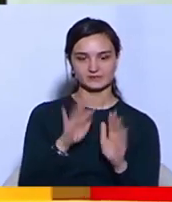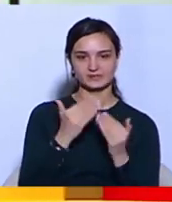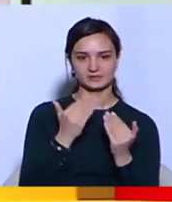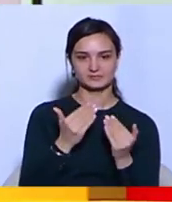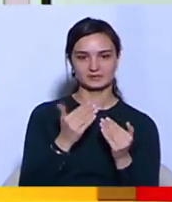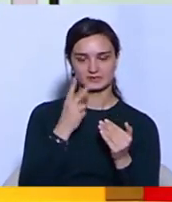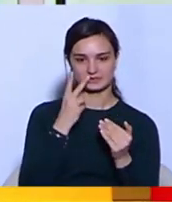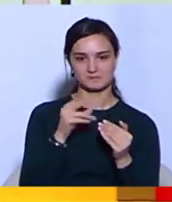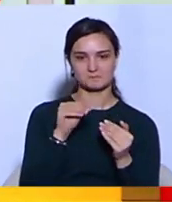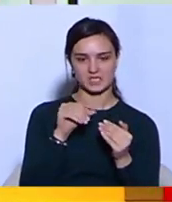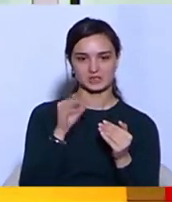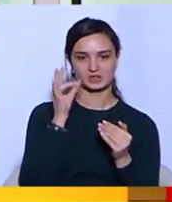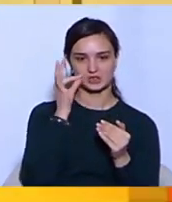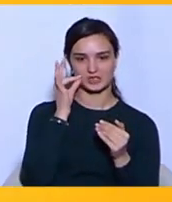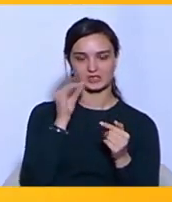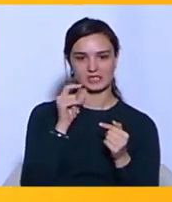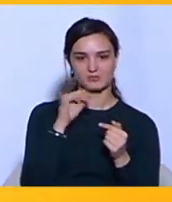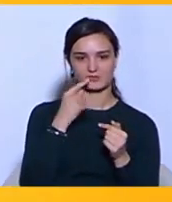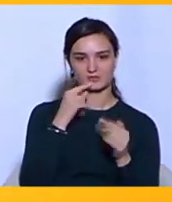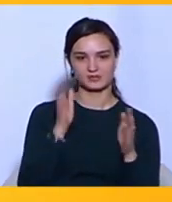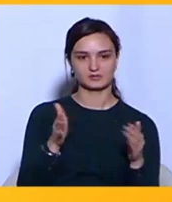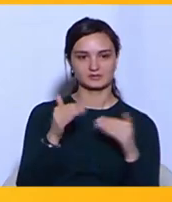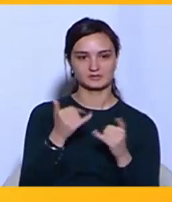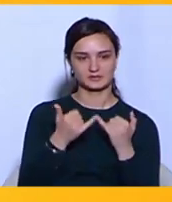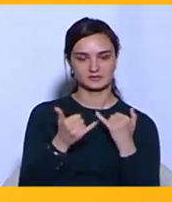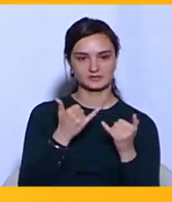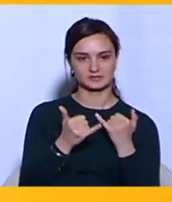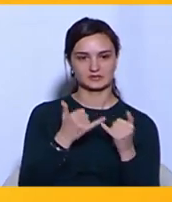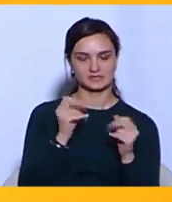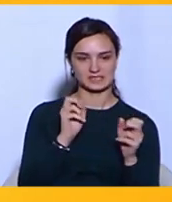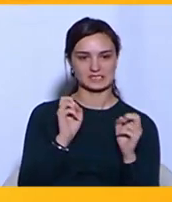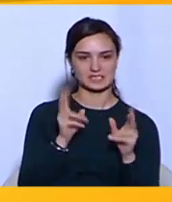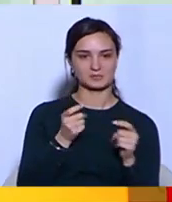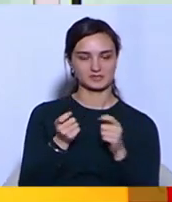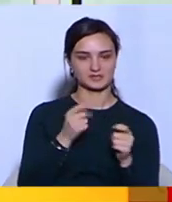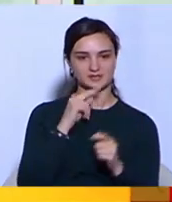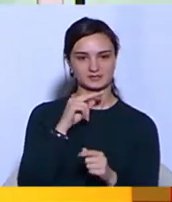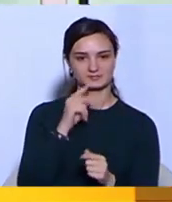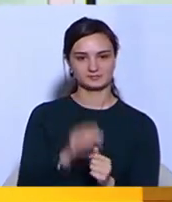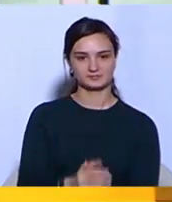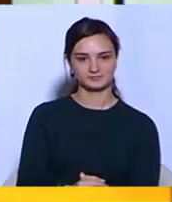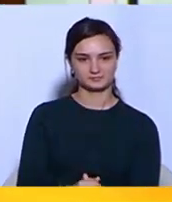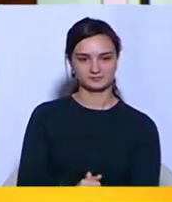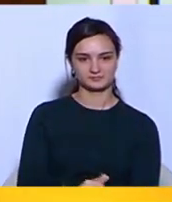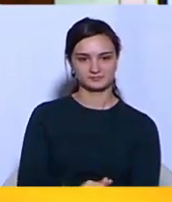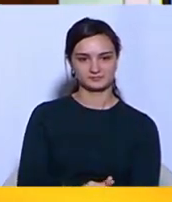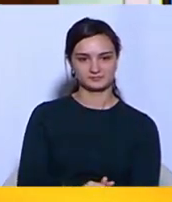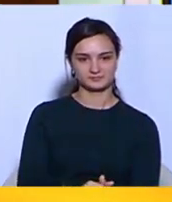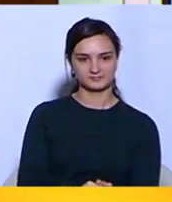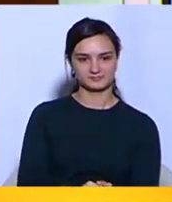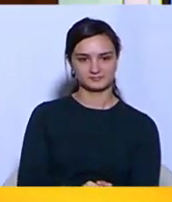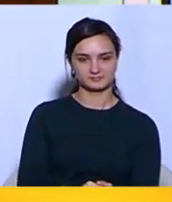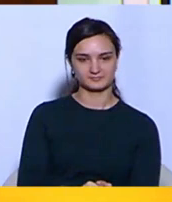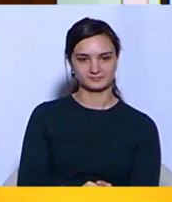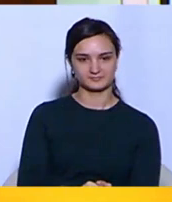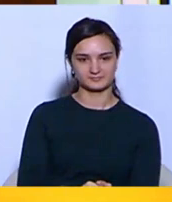გადაწყვეტილება. ნახეთ, მარილი და შაქარი თემიკო მოათავსა ყვითელ ზონაში, ანუ სიფრთხილის ზონაში. და ეხა